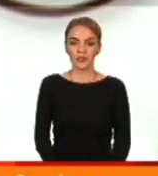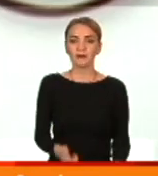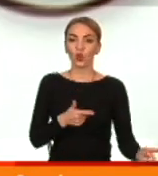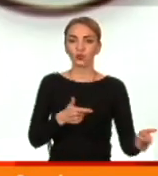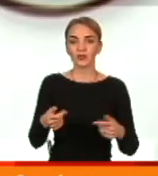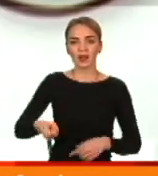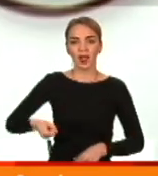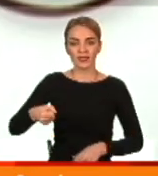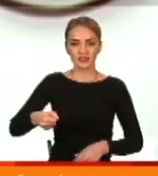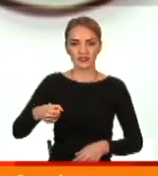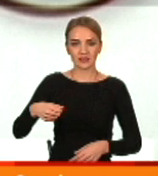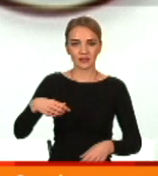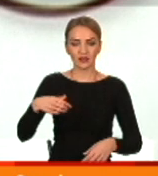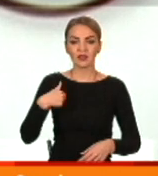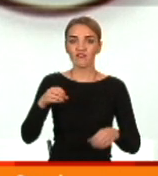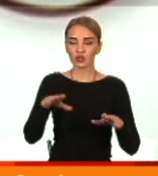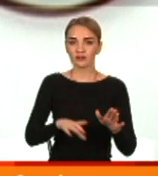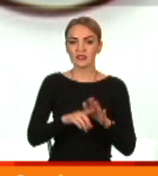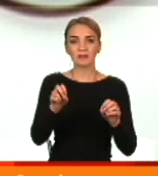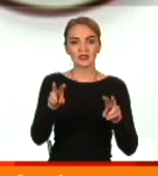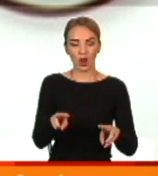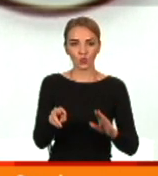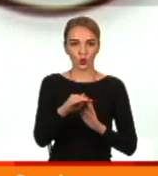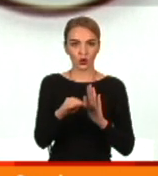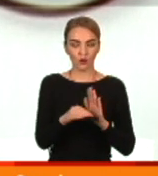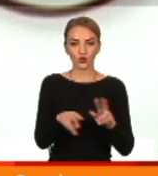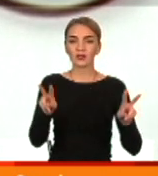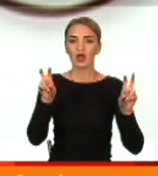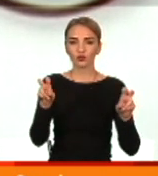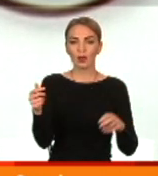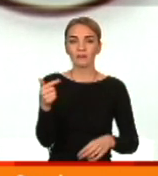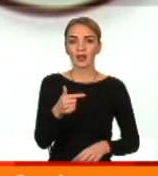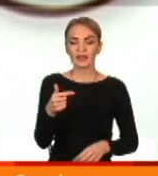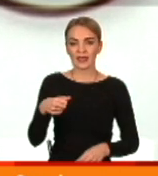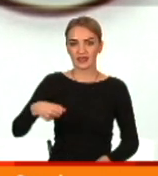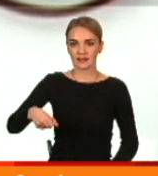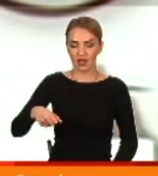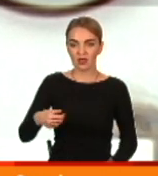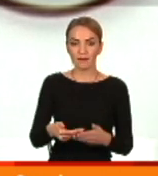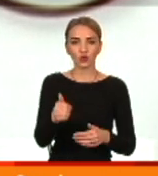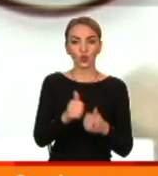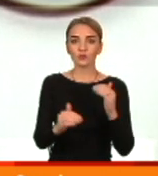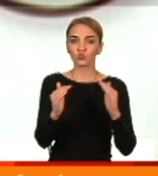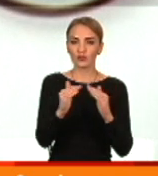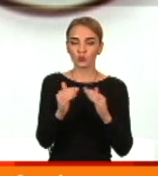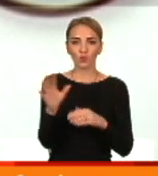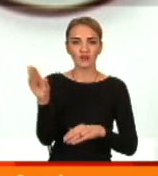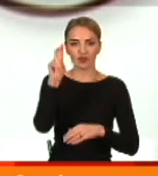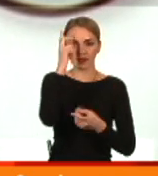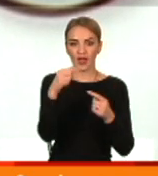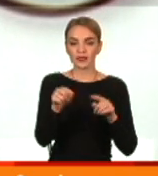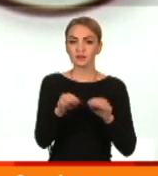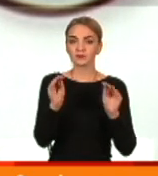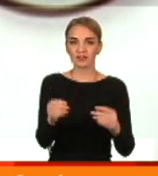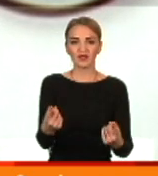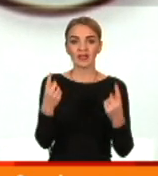Приготуйте каністри і бутлі, бо я вирішив запустити спеціальну програму під назвою «Блакитна цистерна». Перед кожним будинком по всій країні ми